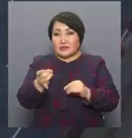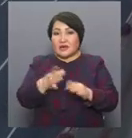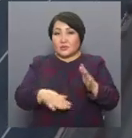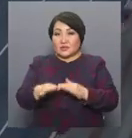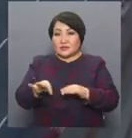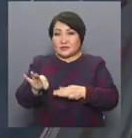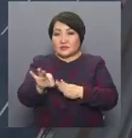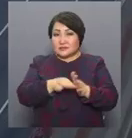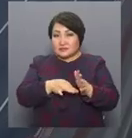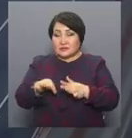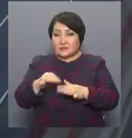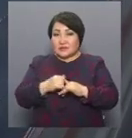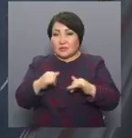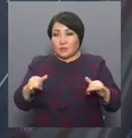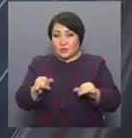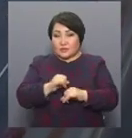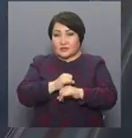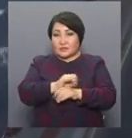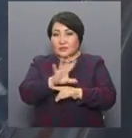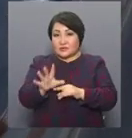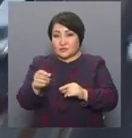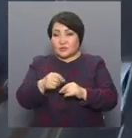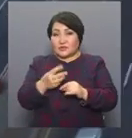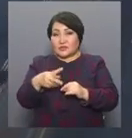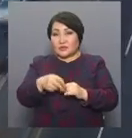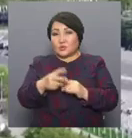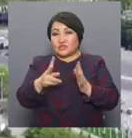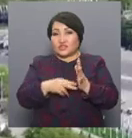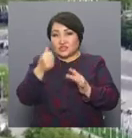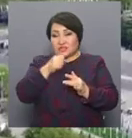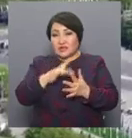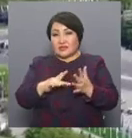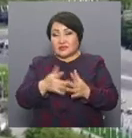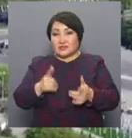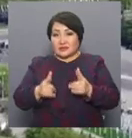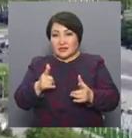дамуын қамтамасыз ету. Сонымен 2017 жылы қаланың нақтыланған бюджеті